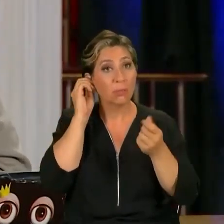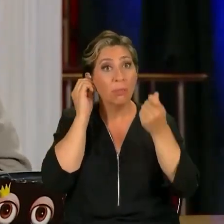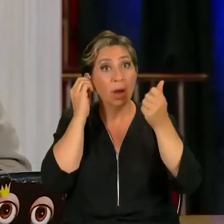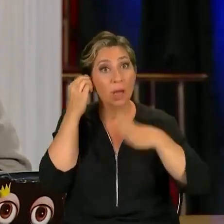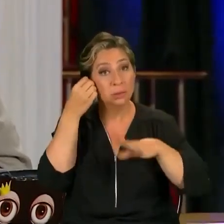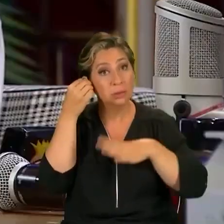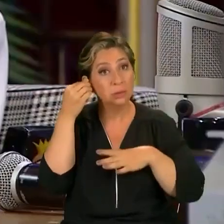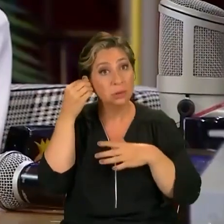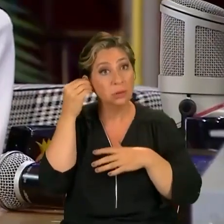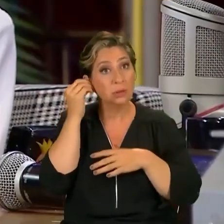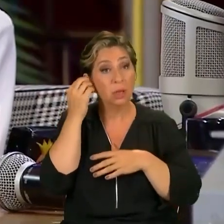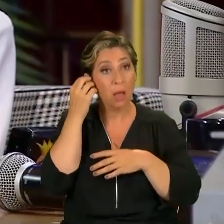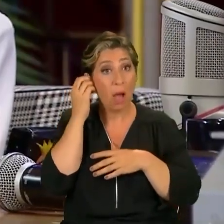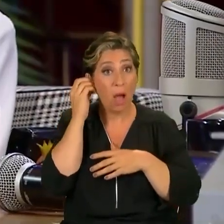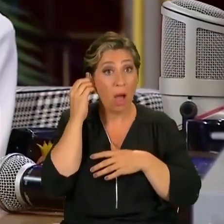para istediler.